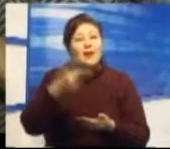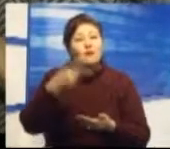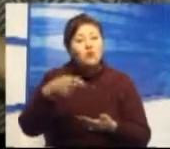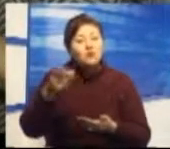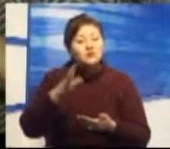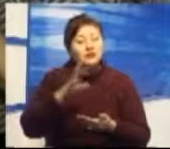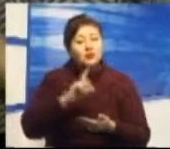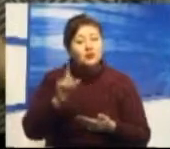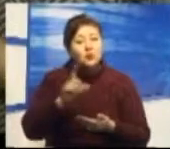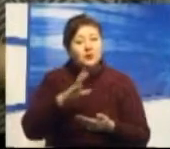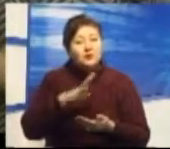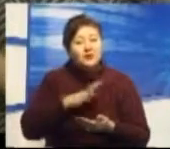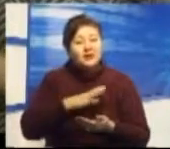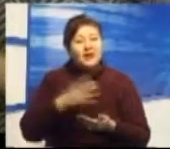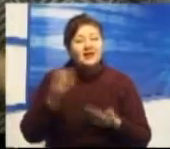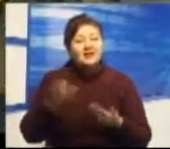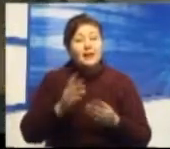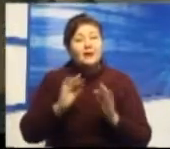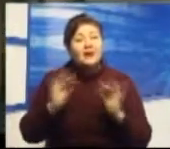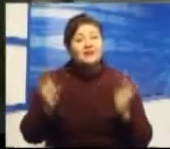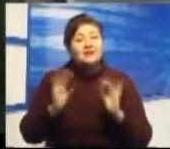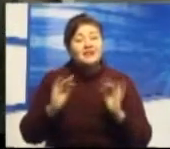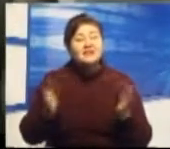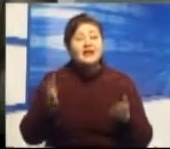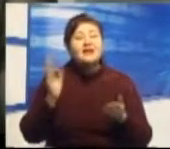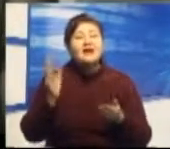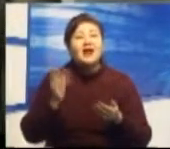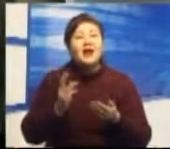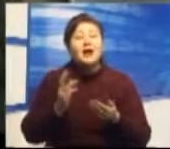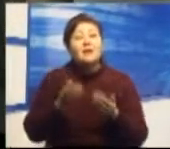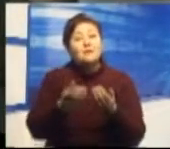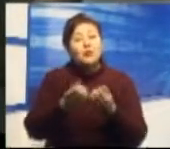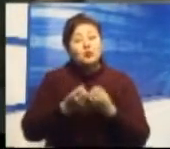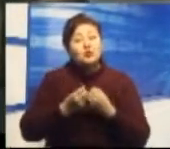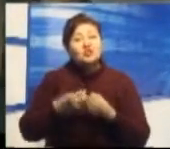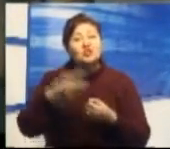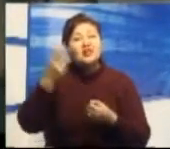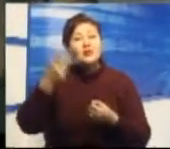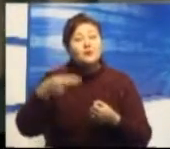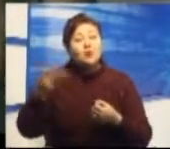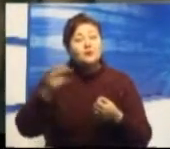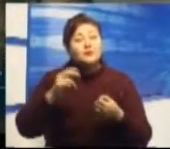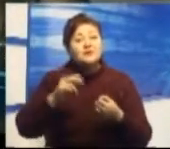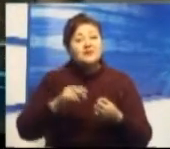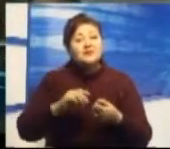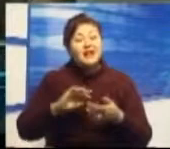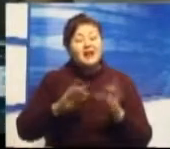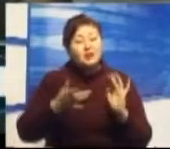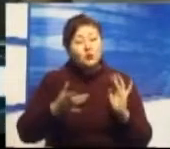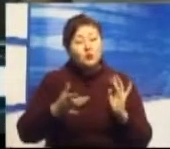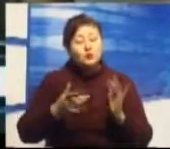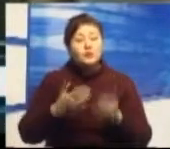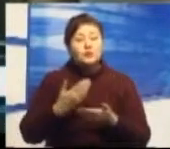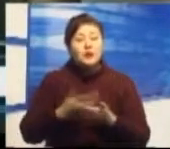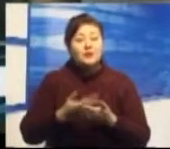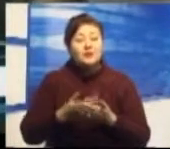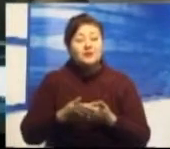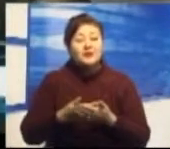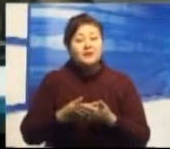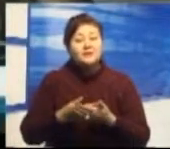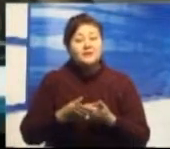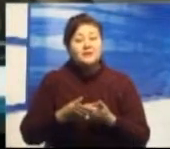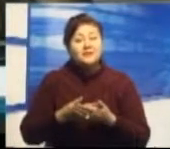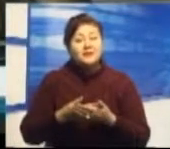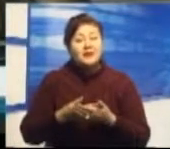оны қалай алу керектігін түсіндіреді. Но приходят, например, люди, у которых вообще нет. Бізге электронды цифрлы қолтаңбасы жоқ